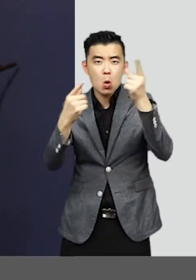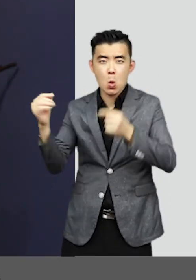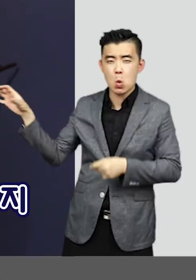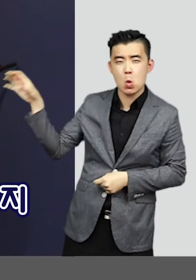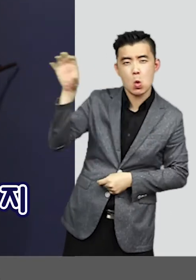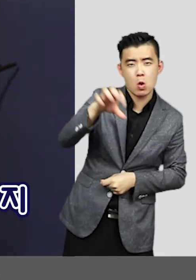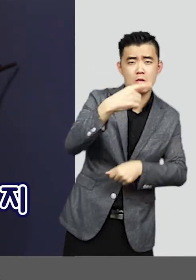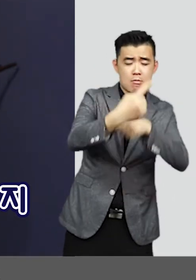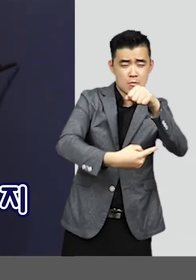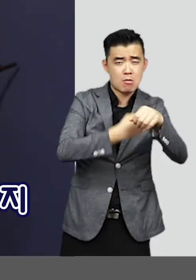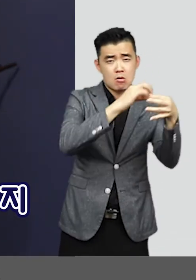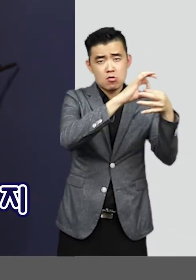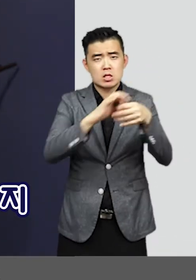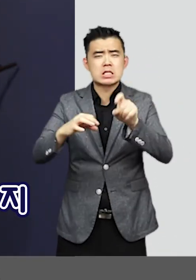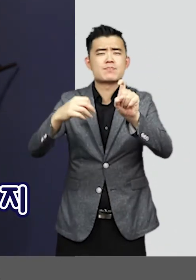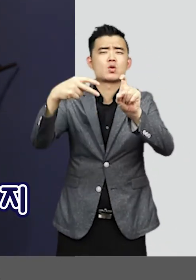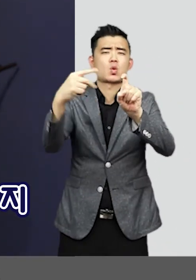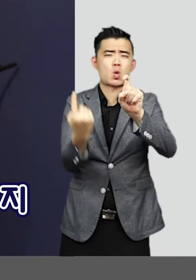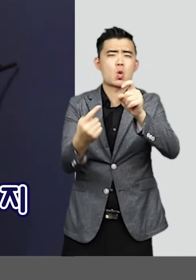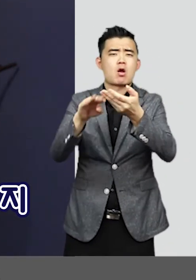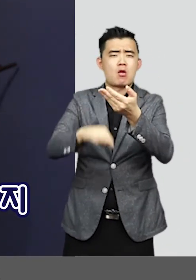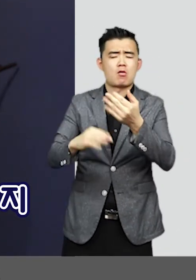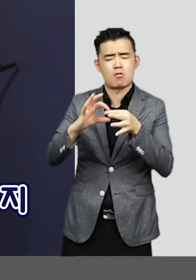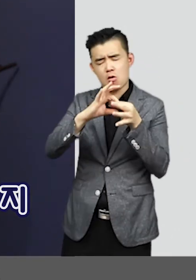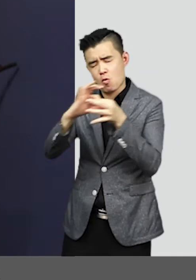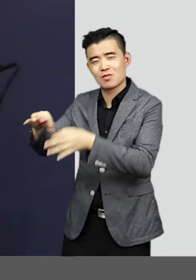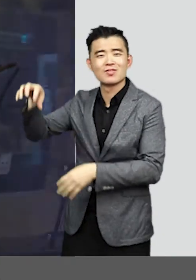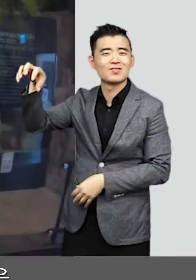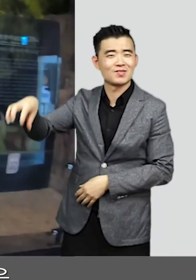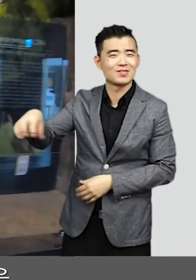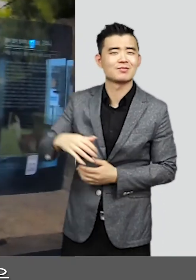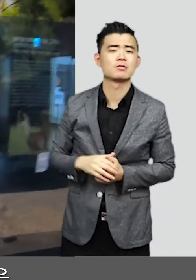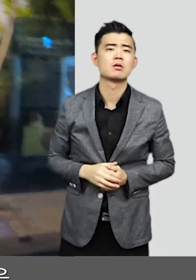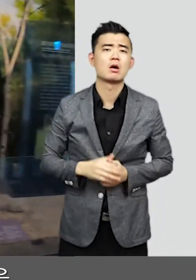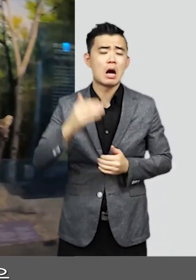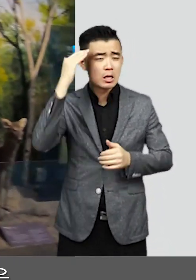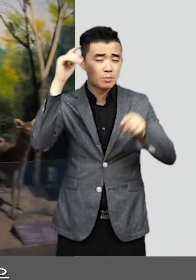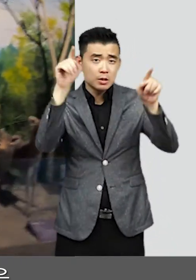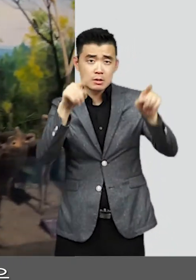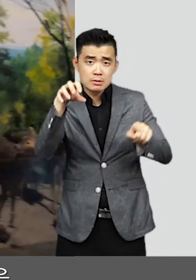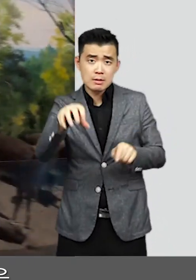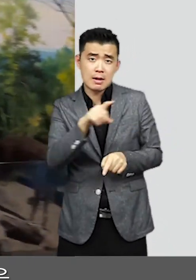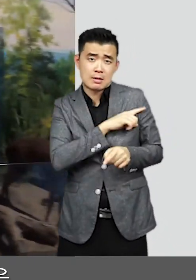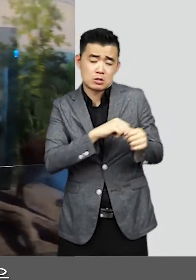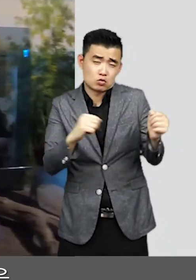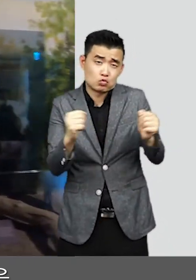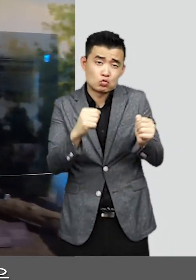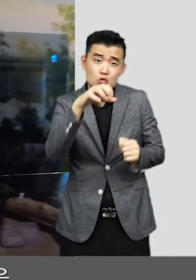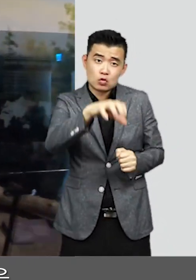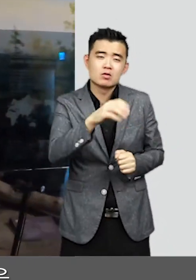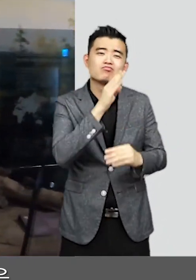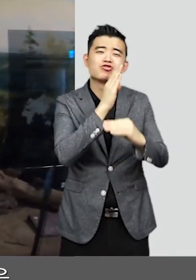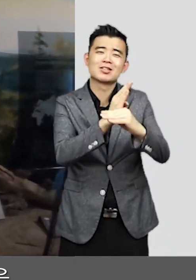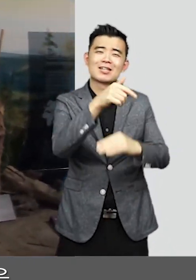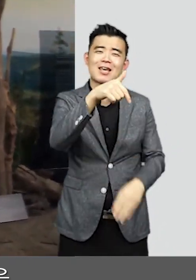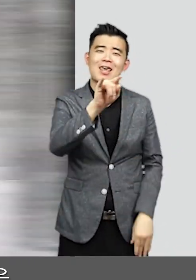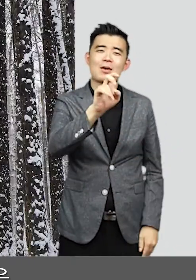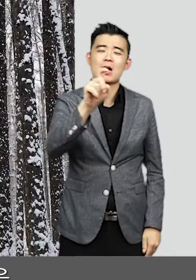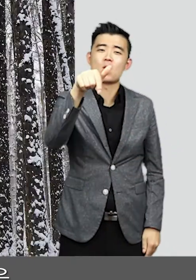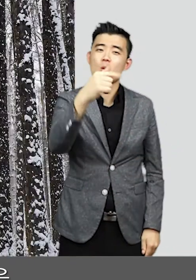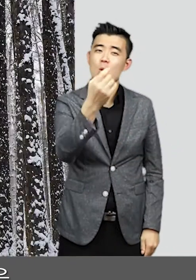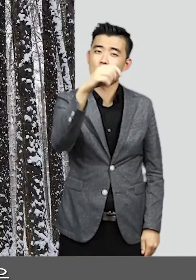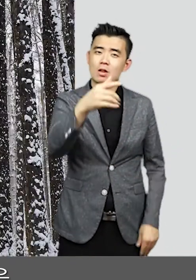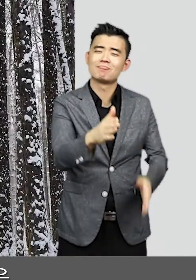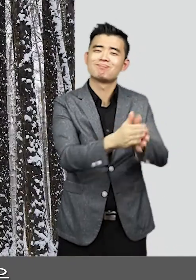기온을 연중 10도씨 이하로 유지하고 있는 곳입니다 한반도에서 가장 추운 지역인 개마고원을 시작으로